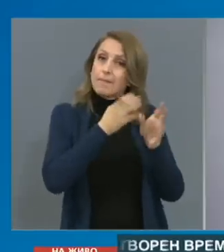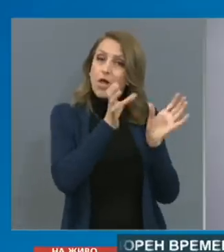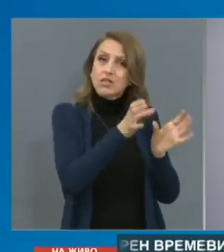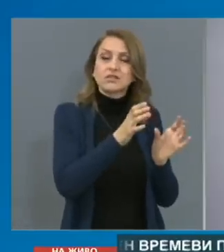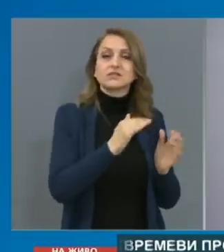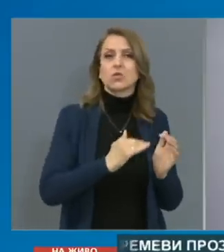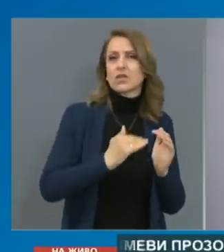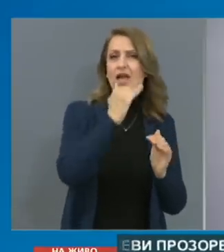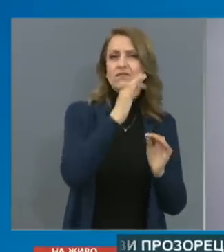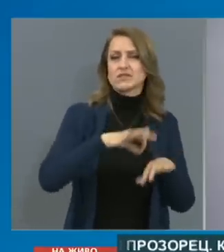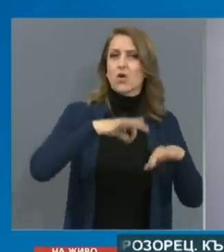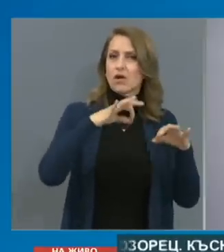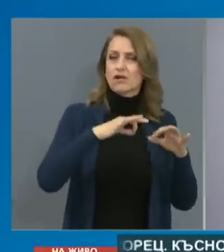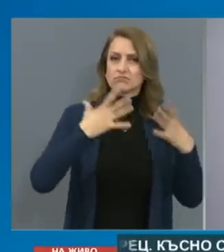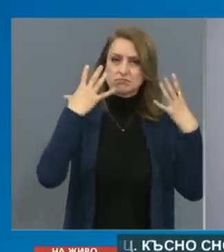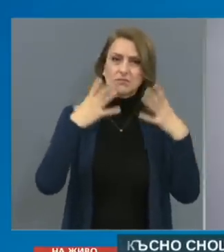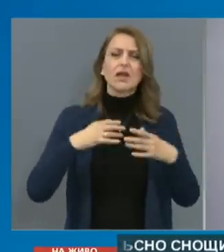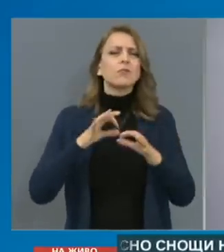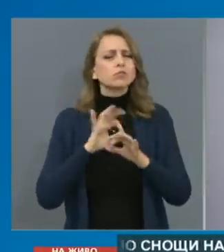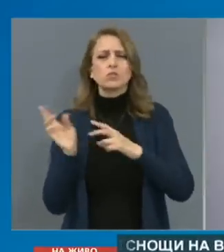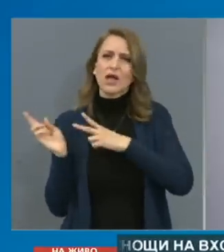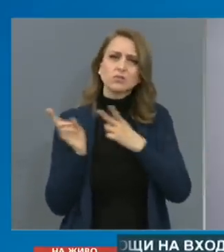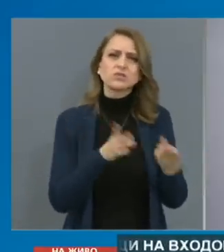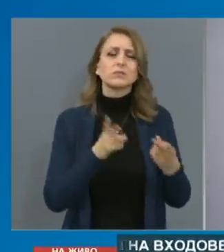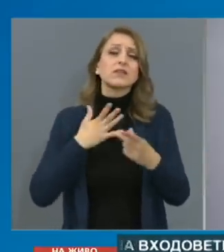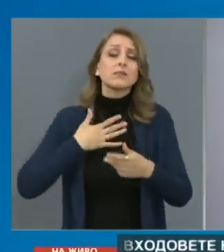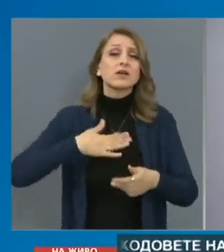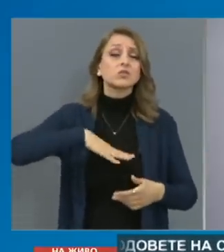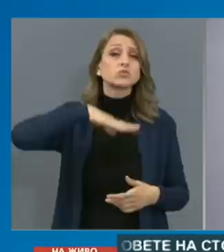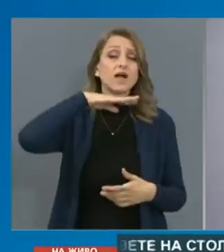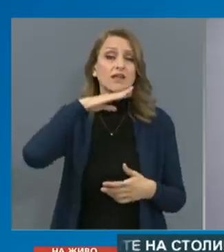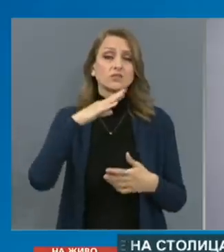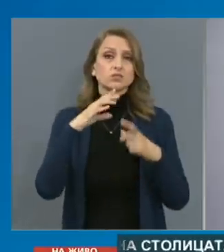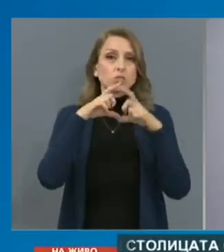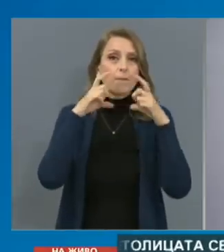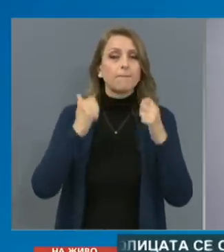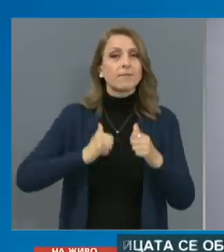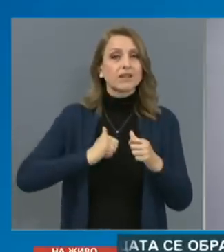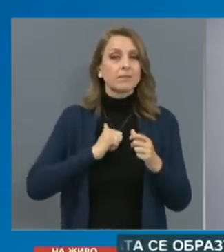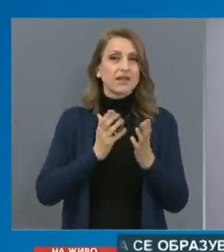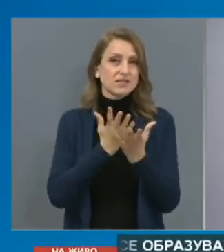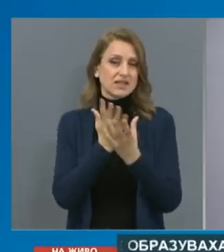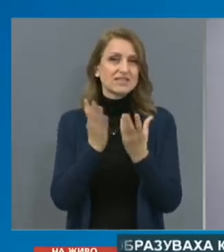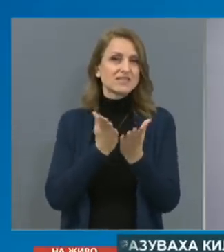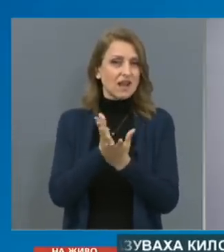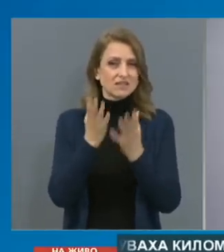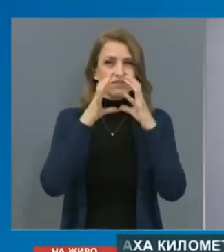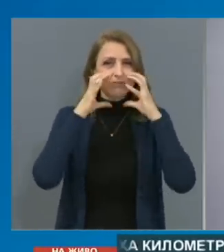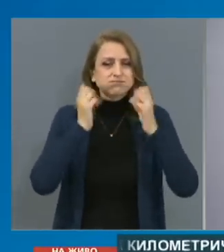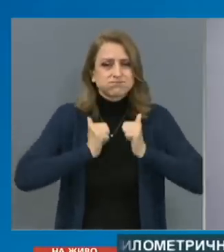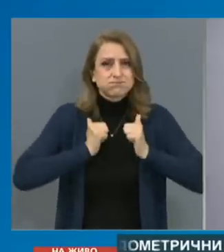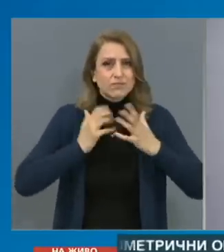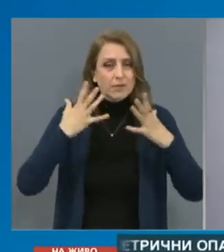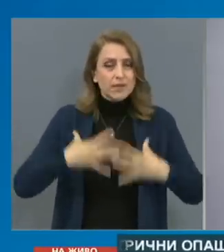клас. Има снабдяване, непрекъснато се извършва снабдяване, непрекъснато се извършва допълване на